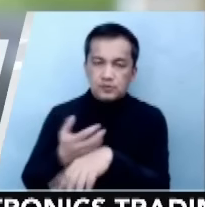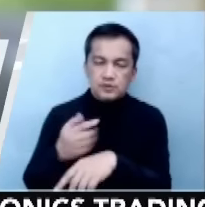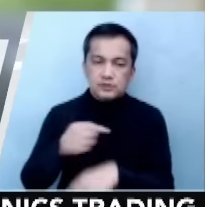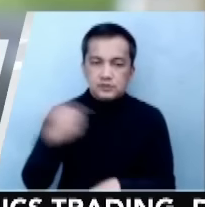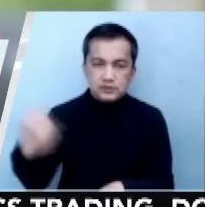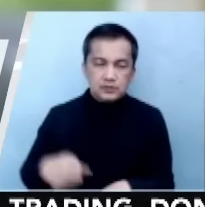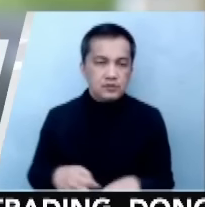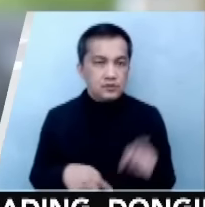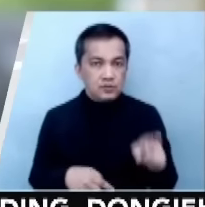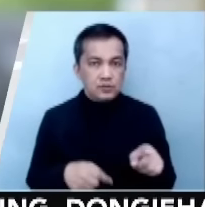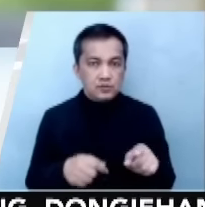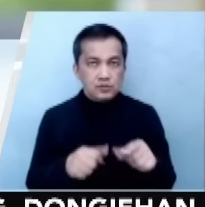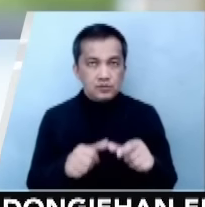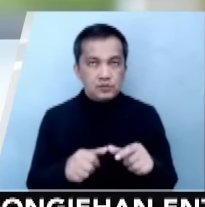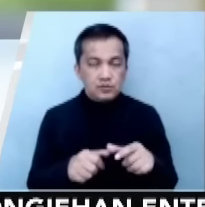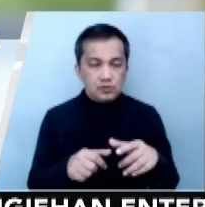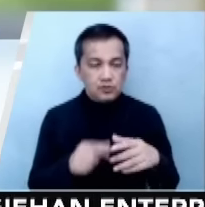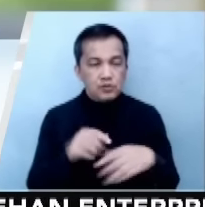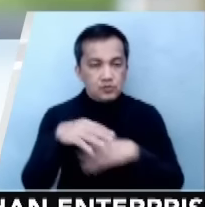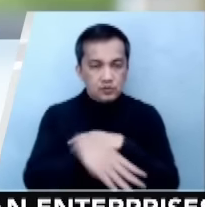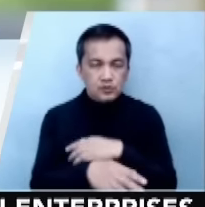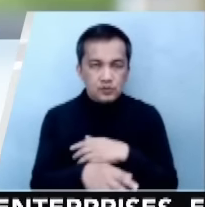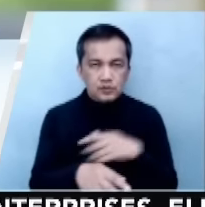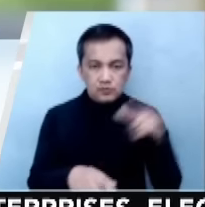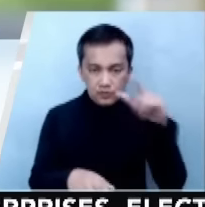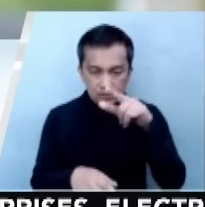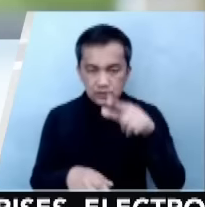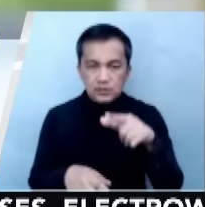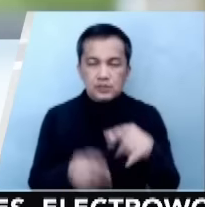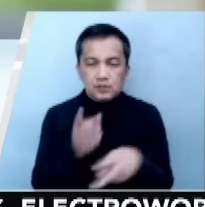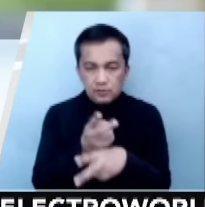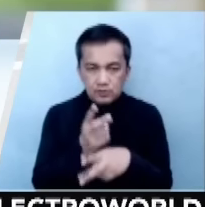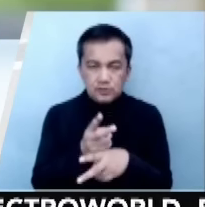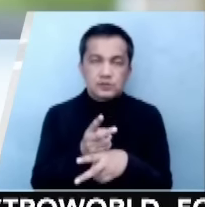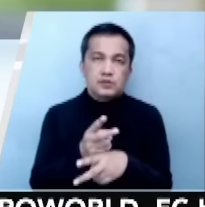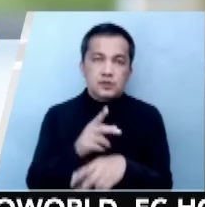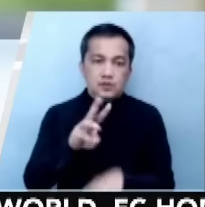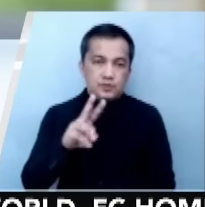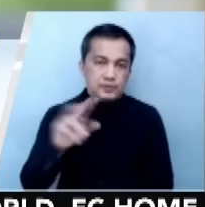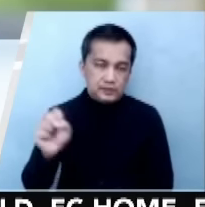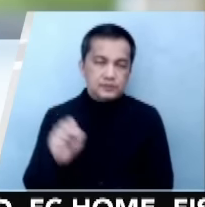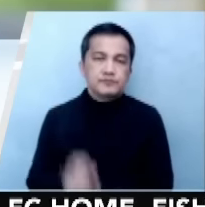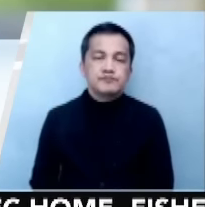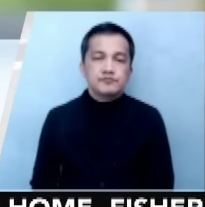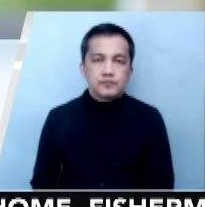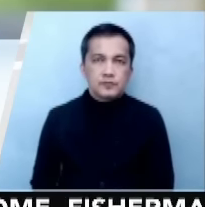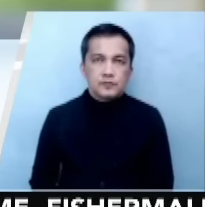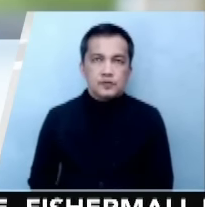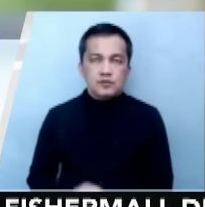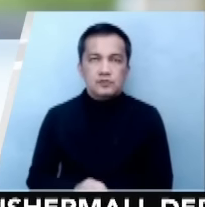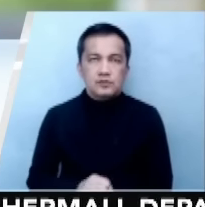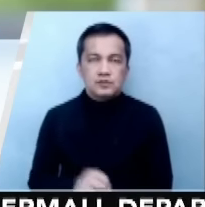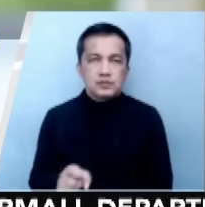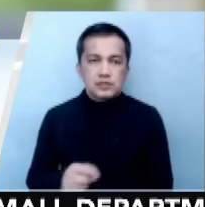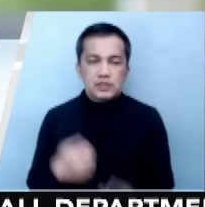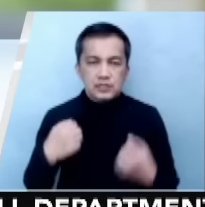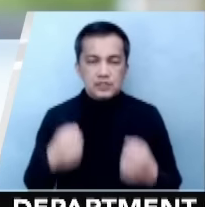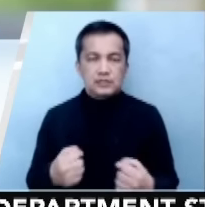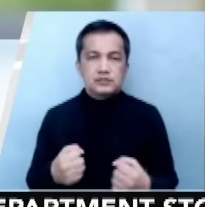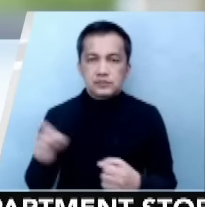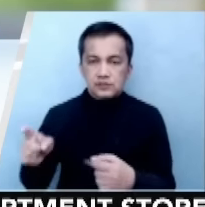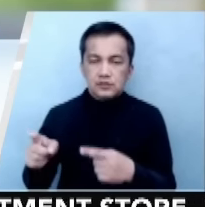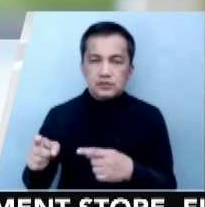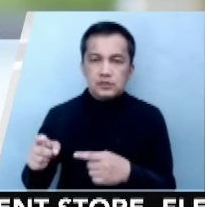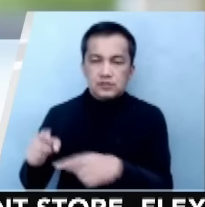mga maritime domain awareness flights at pagpapatrolya sa West Philippine Sea. Lakas lang daw ang sandigan ng China habang ang